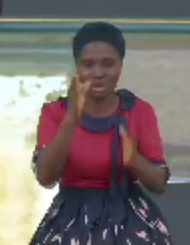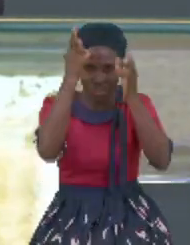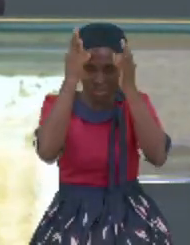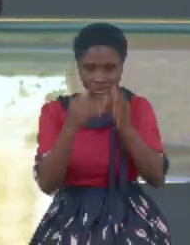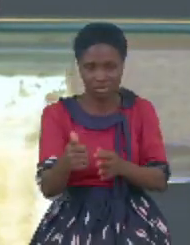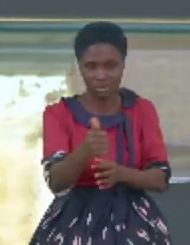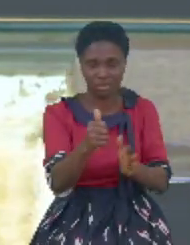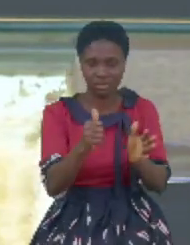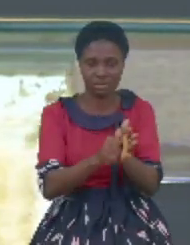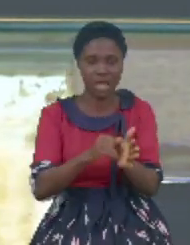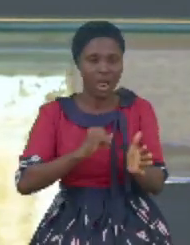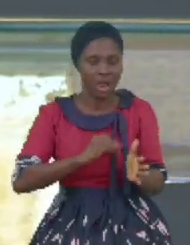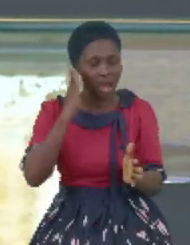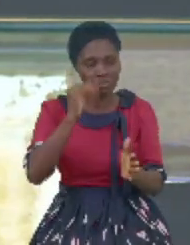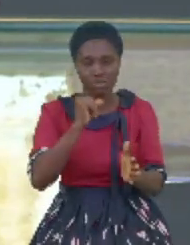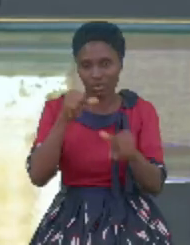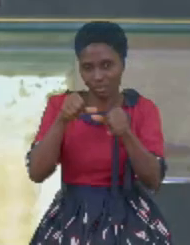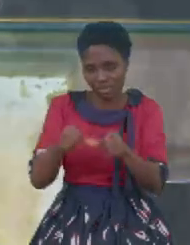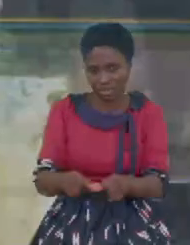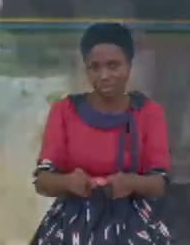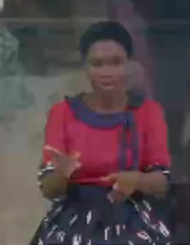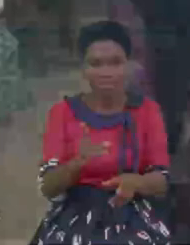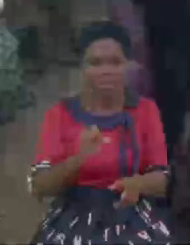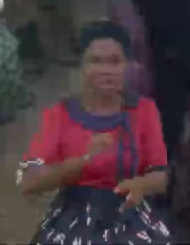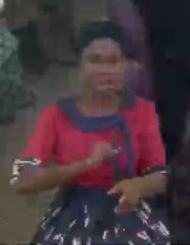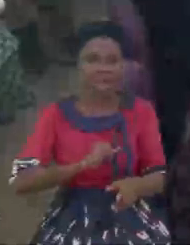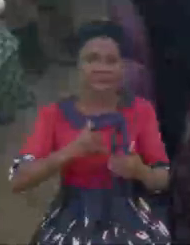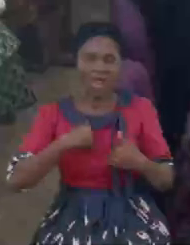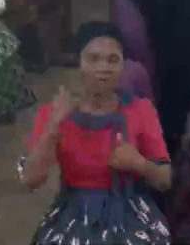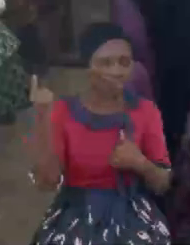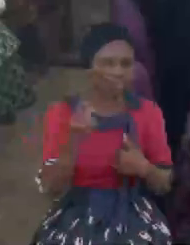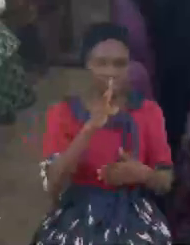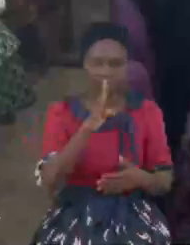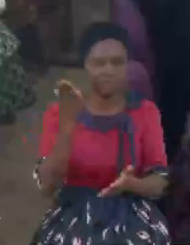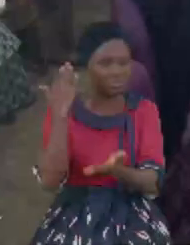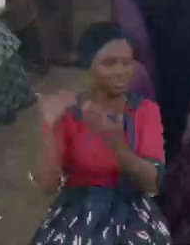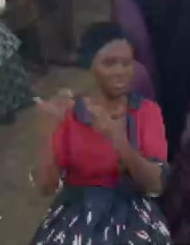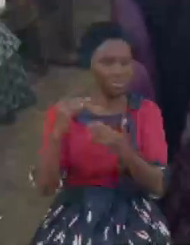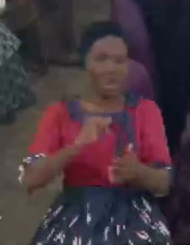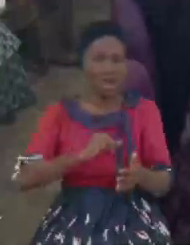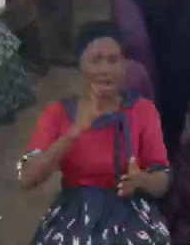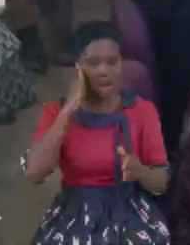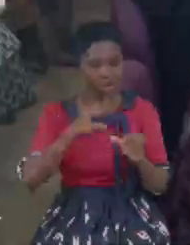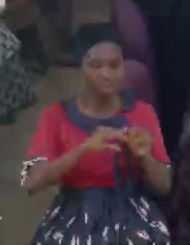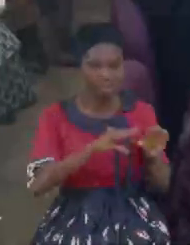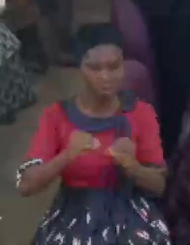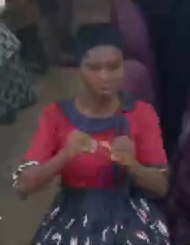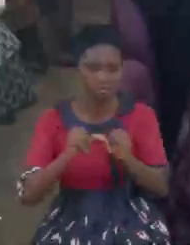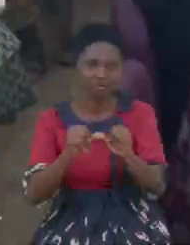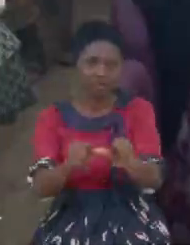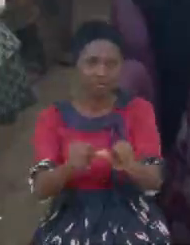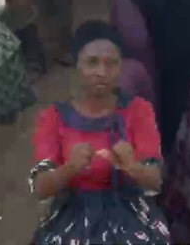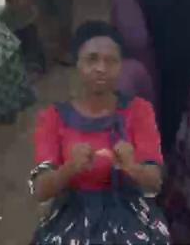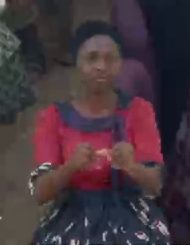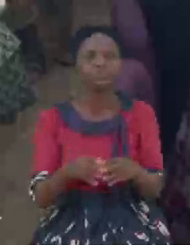demeure toujours. J'avance. Moi, j'avance. Je vais de l'avant. Je marche en avant.